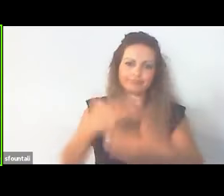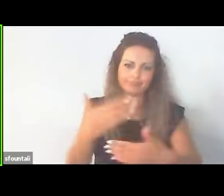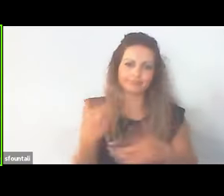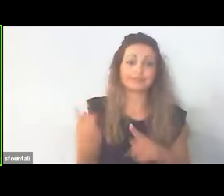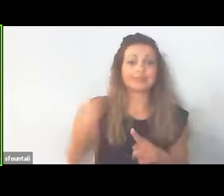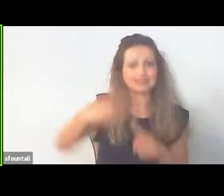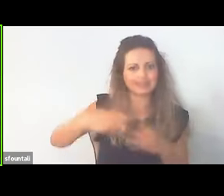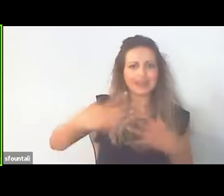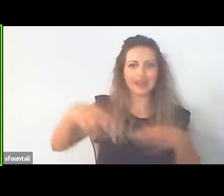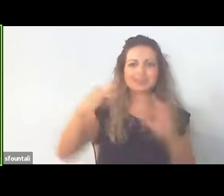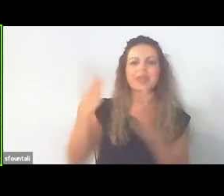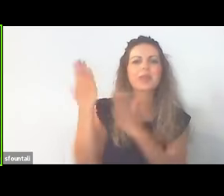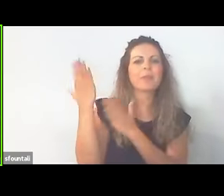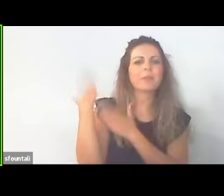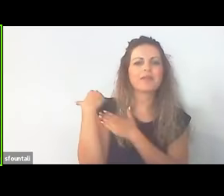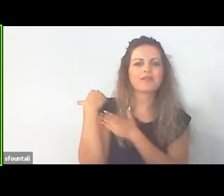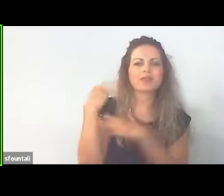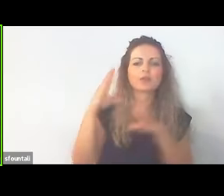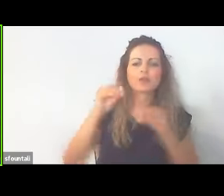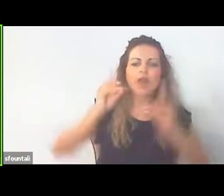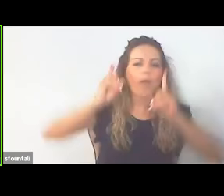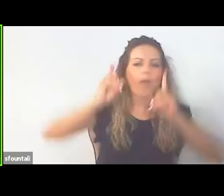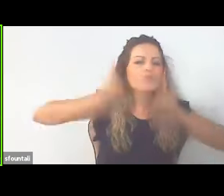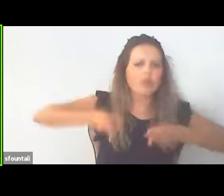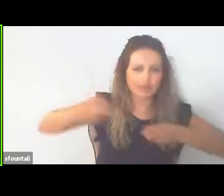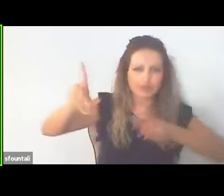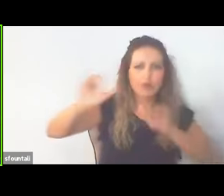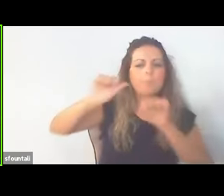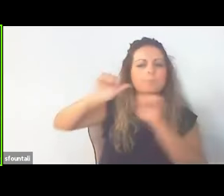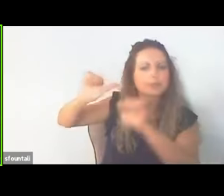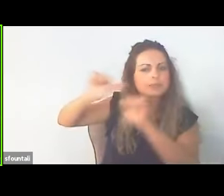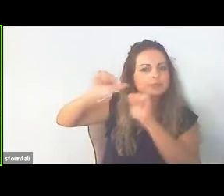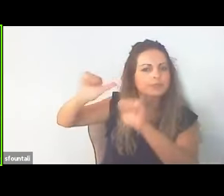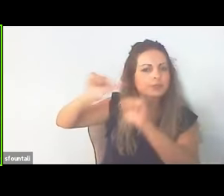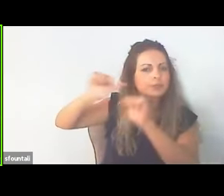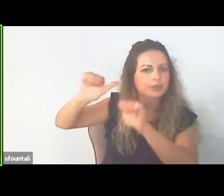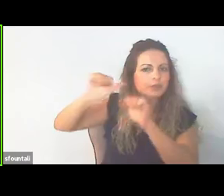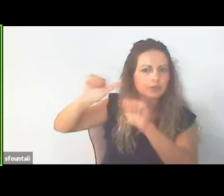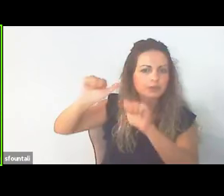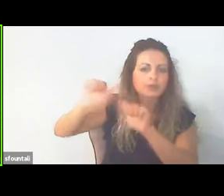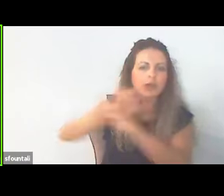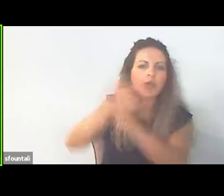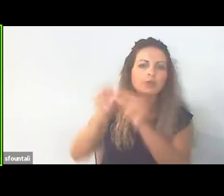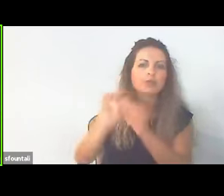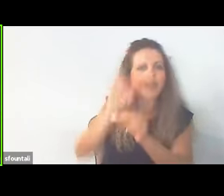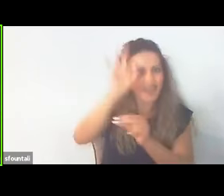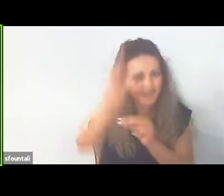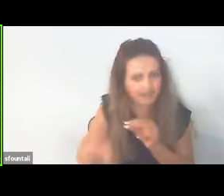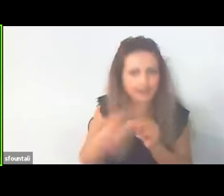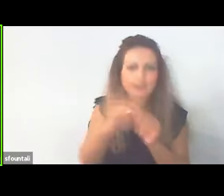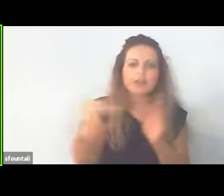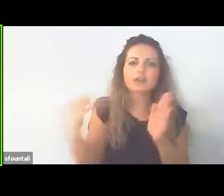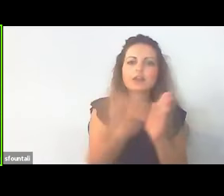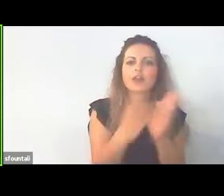λήψης αποφάσεων και τις αρμόδιες αρχές, έτσι ώστε να μπορέσει να καταλήξει και σε μια νομοθετική αλλαγή. Και με αυτή την